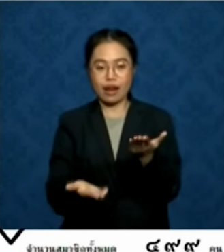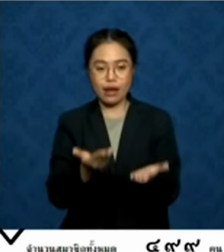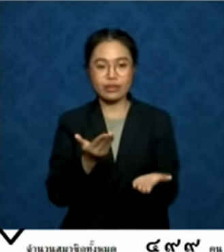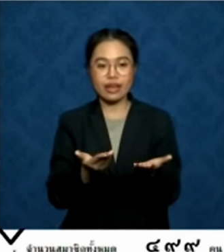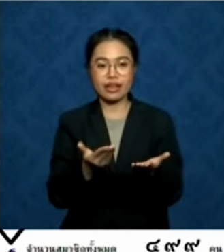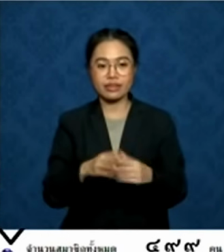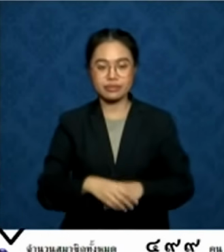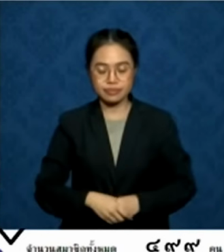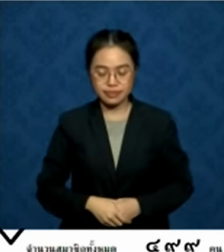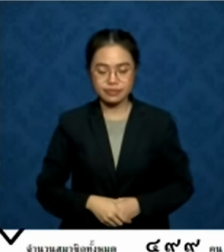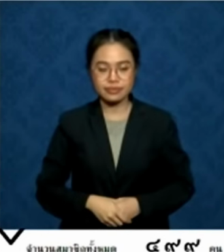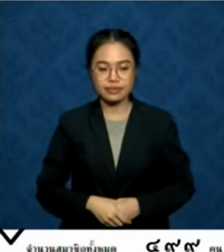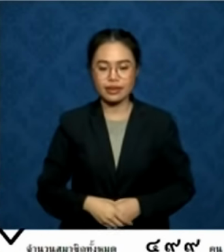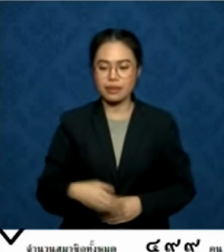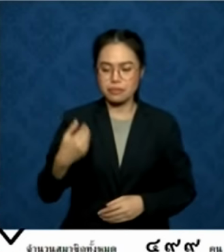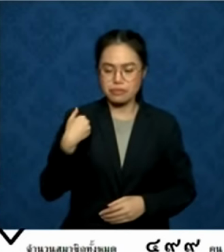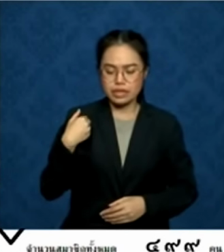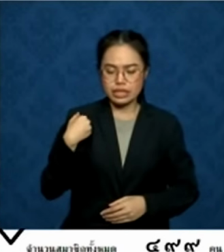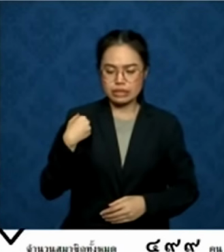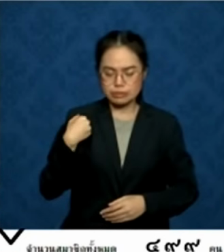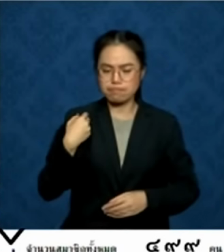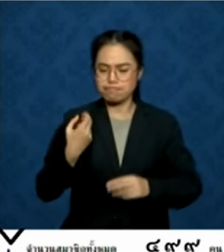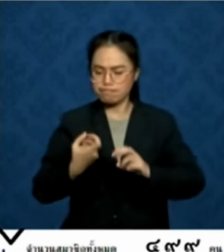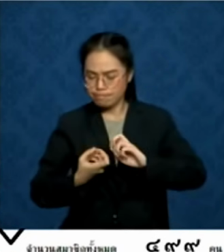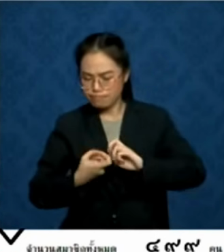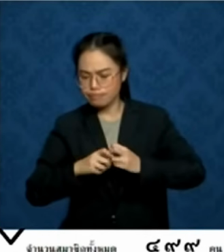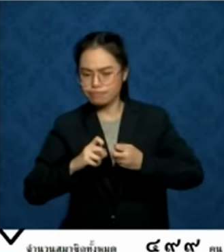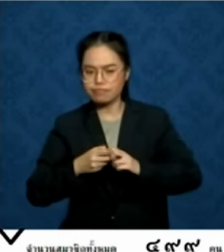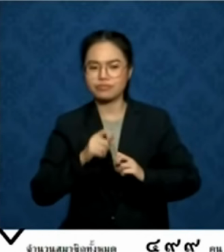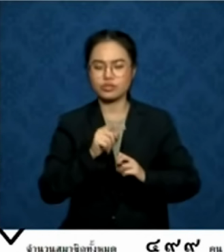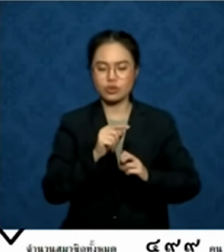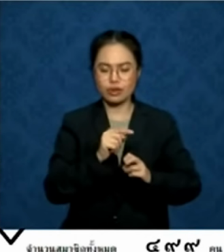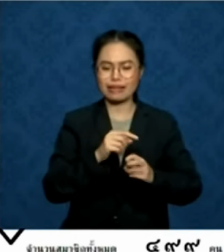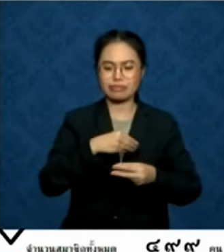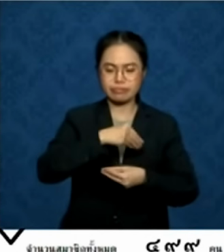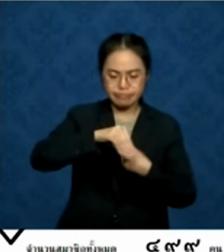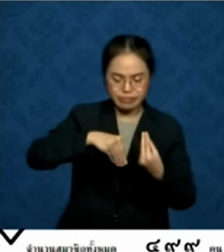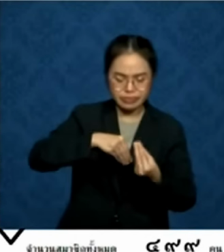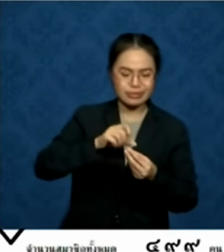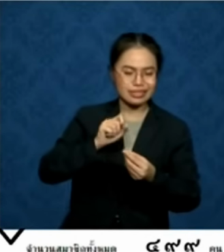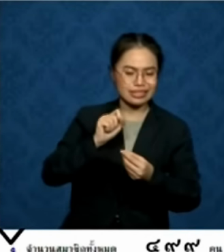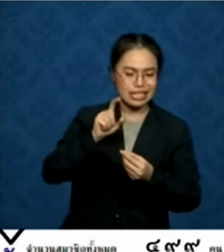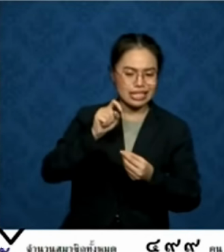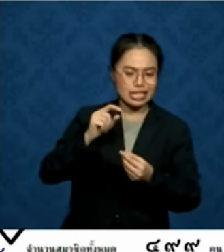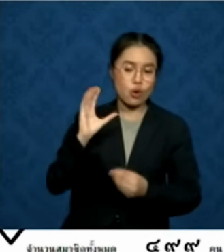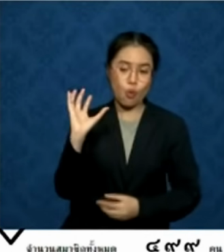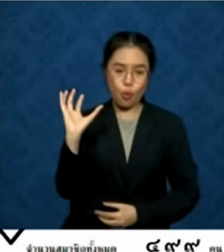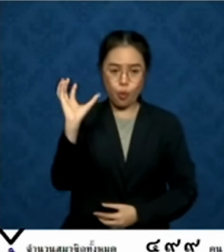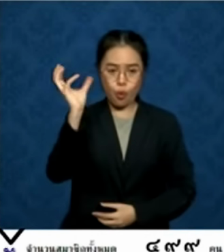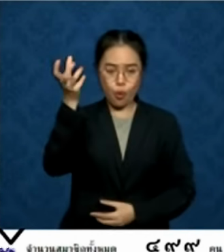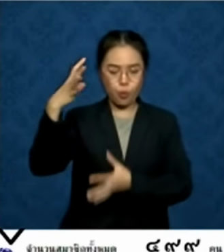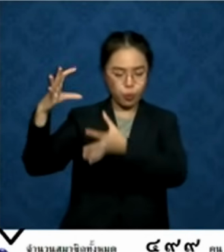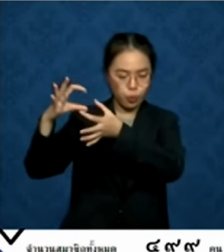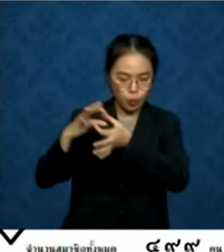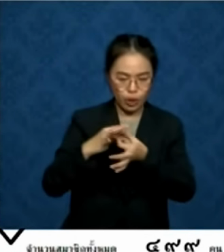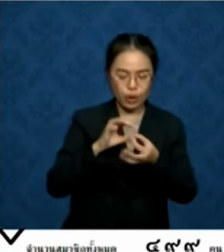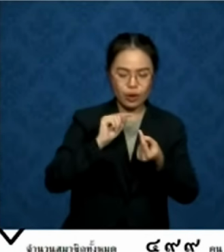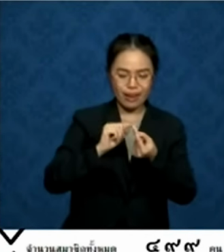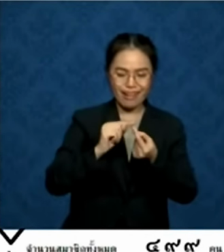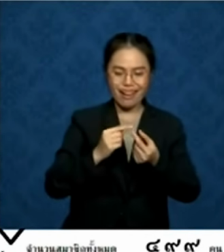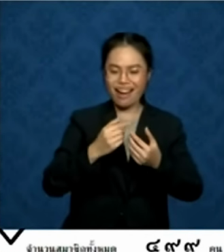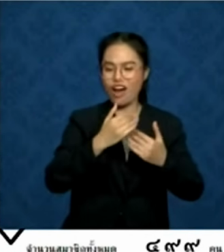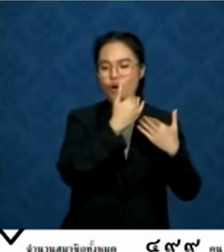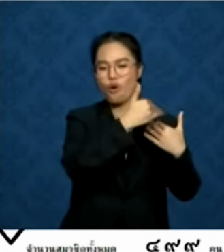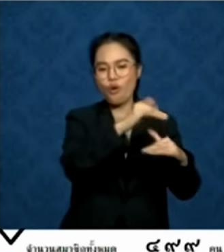ยังมีข้อจำกัดและปัจจัยเสี่ยงจากแนวโน้มการชะลอตัวของเศรษฐกิจโลกที่มีผลต่อภาคการส่งออกภาคการ